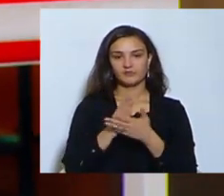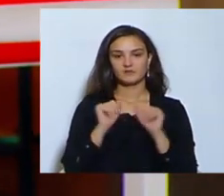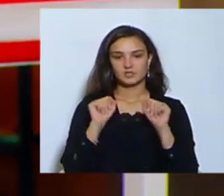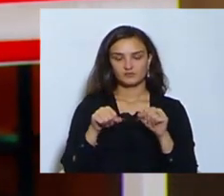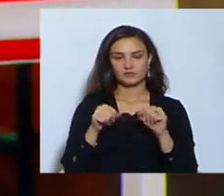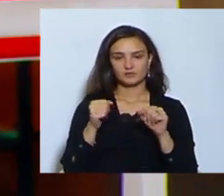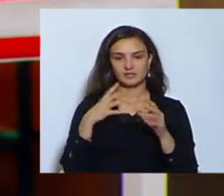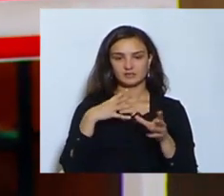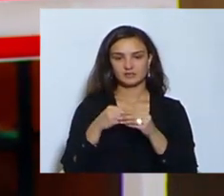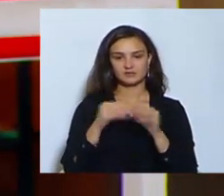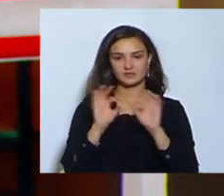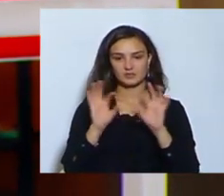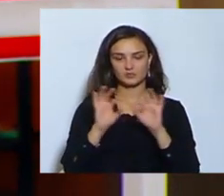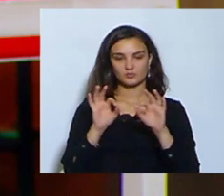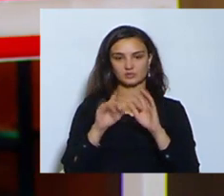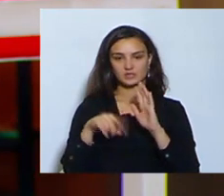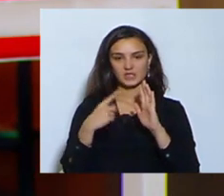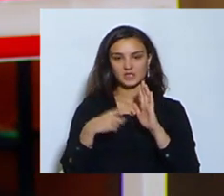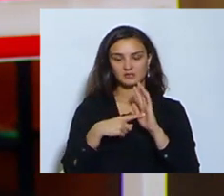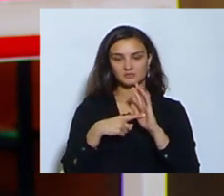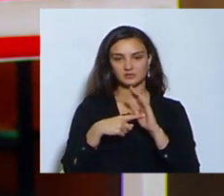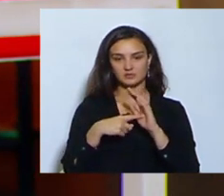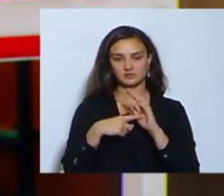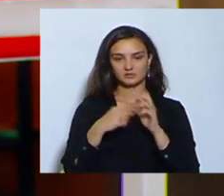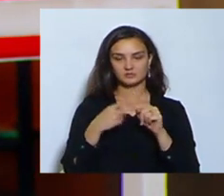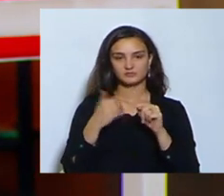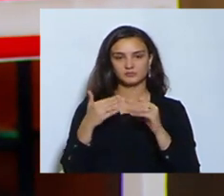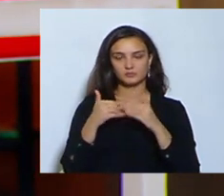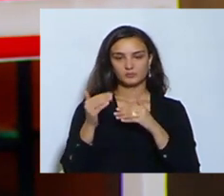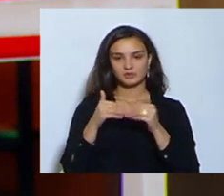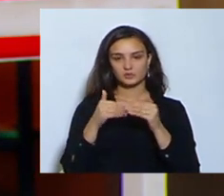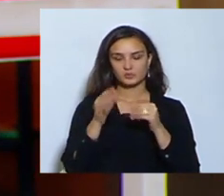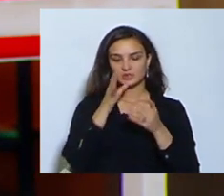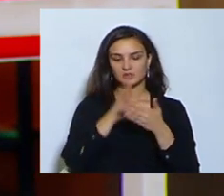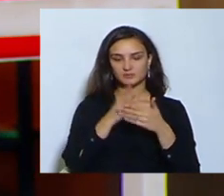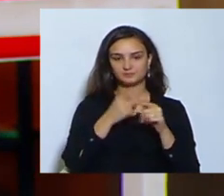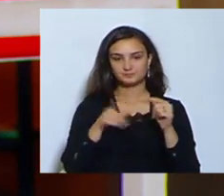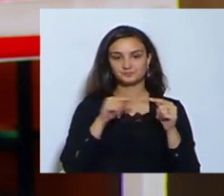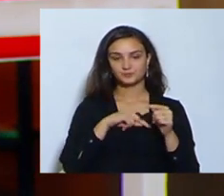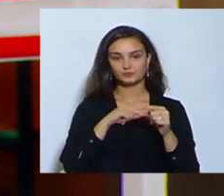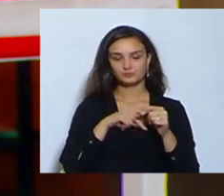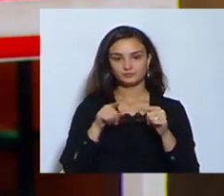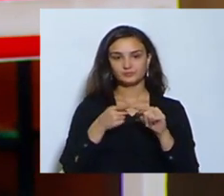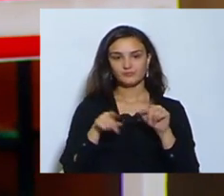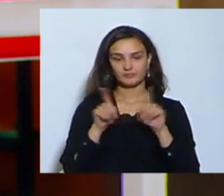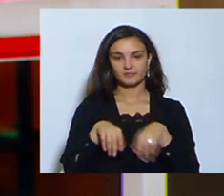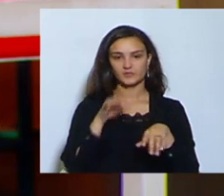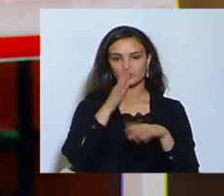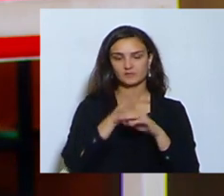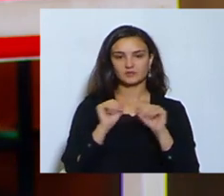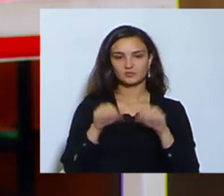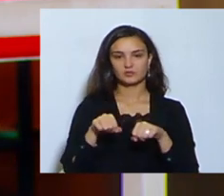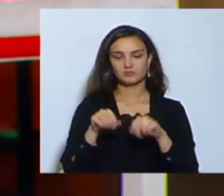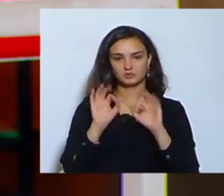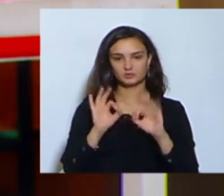საშუალება ერთად ვისაუბროთ საკითხებზე, რომელზედაც თქვენ პროფესიულად წლების მანძილზე მუშაობთ. ამავე დროს გვაქვს